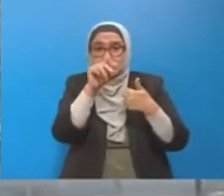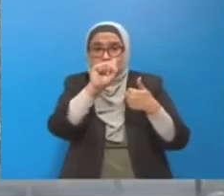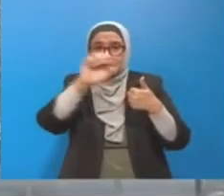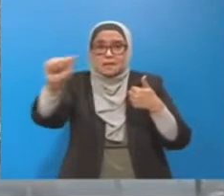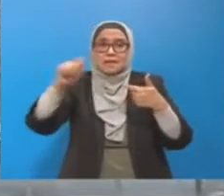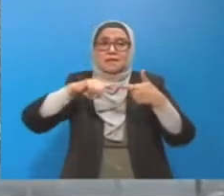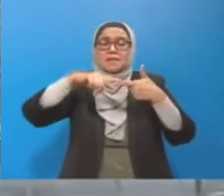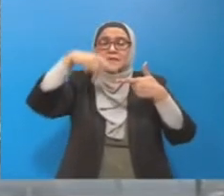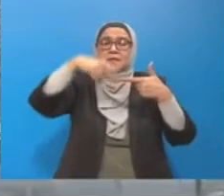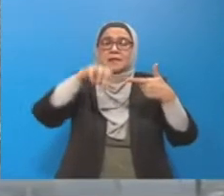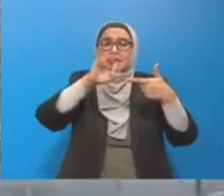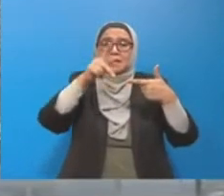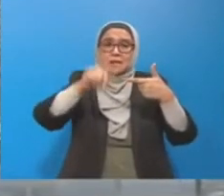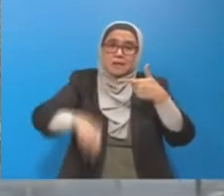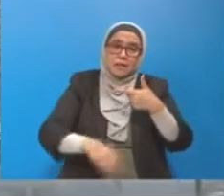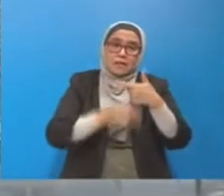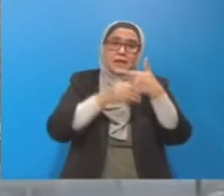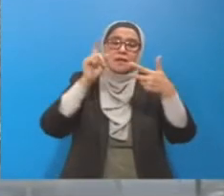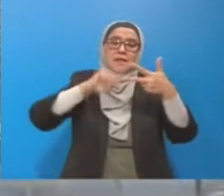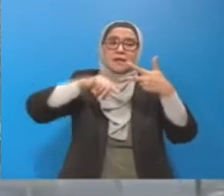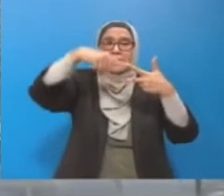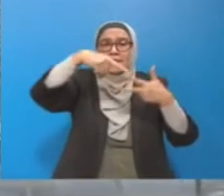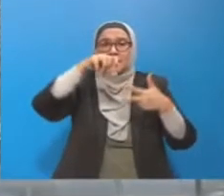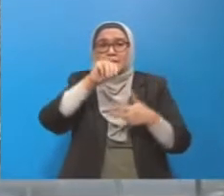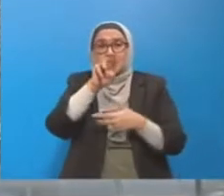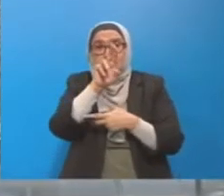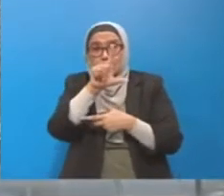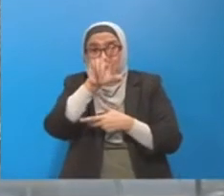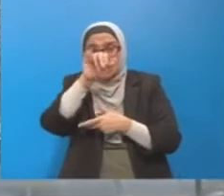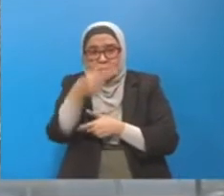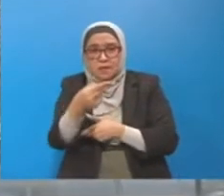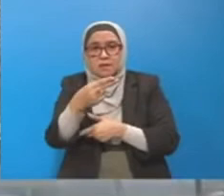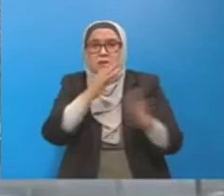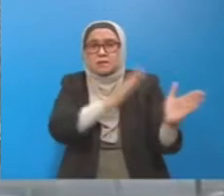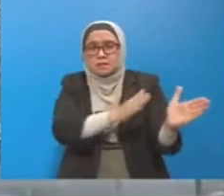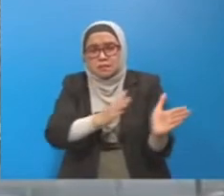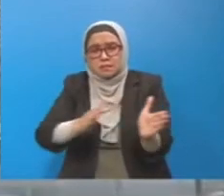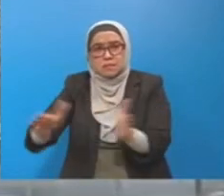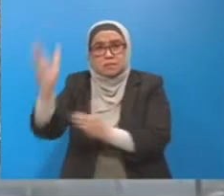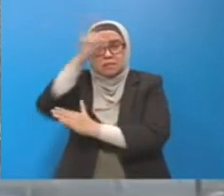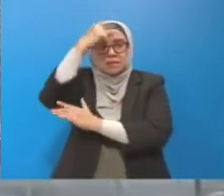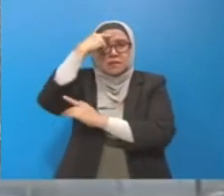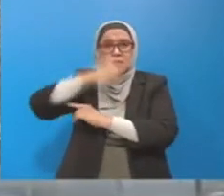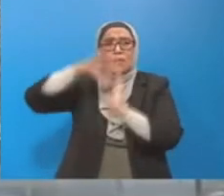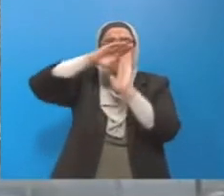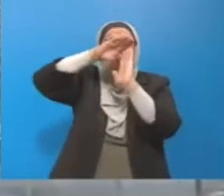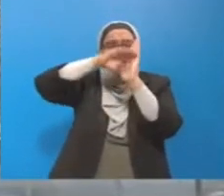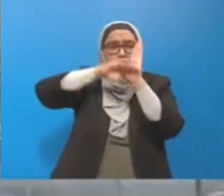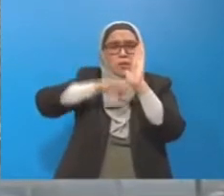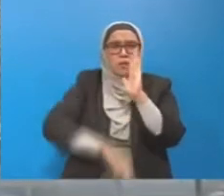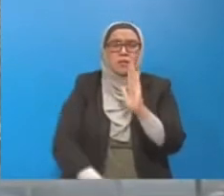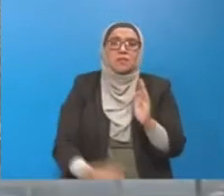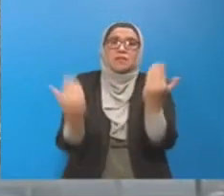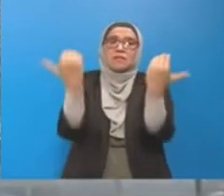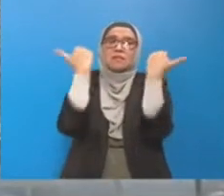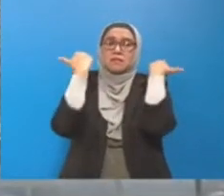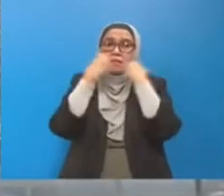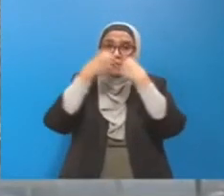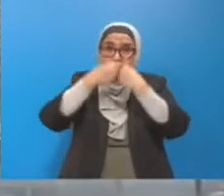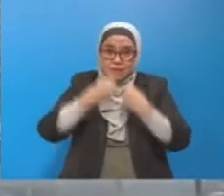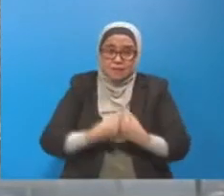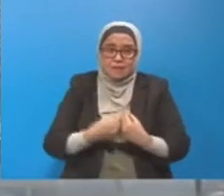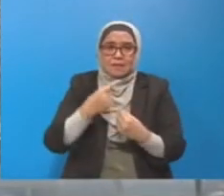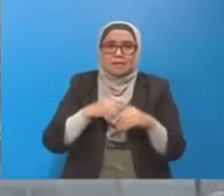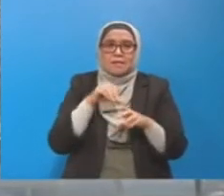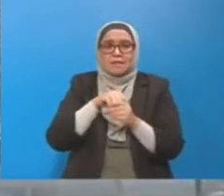yang inilah rangsangan-rangsangan program yang dijalankan oleh kerajaan bagi mengurangkan kadar pengangguran dalam usaha membantu mereka yang kehilangan